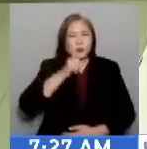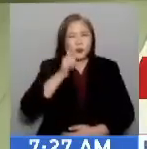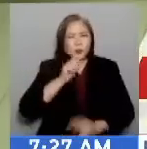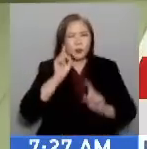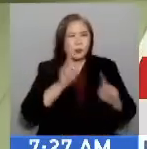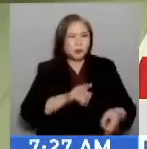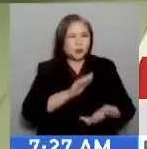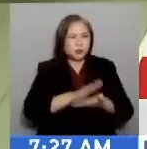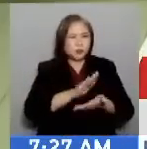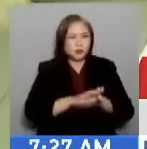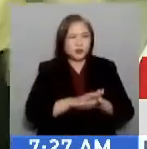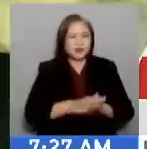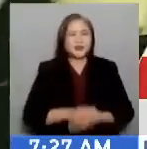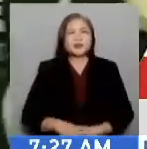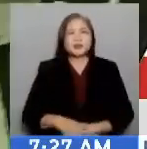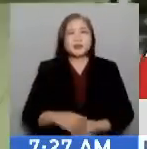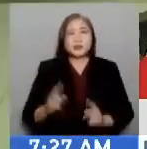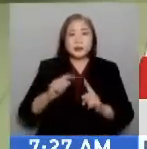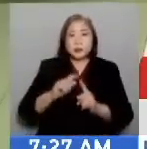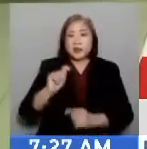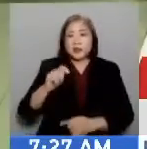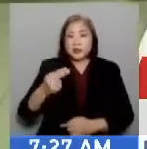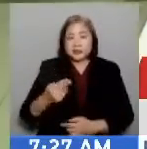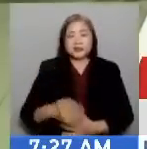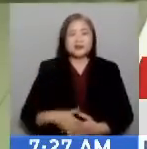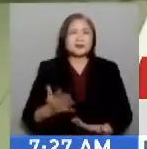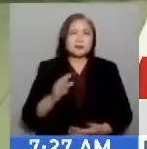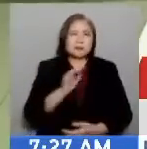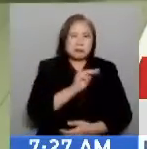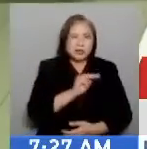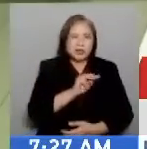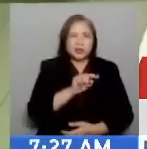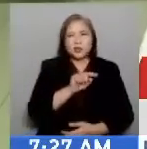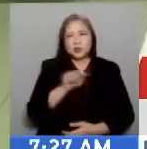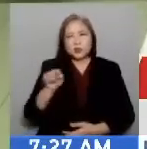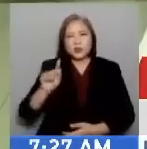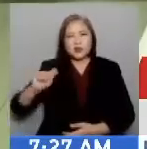hanggang Thursday. So, malulunes hanggang Thursday na yan. So,